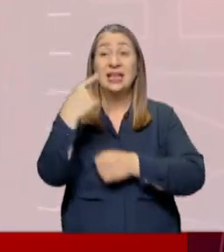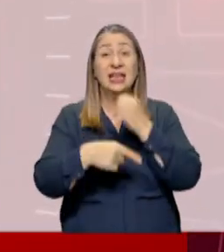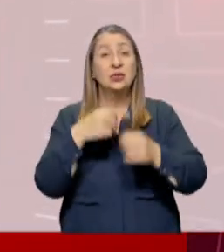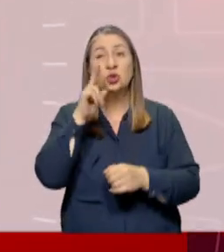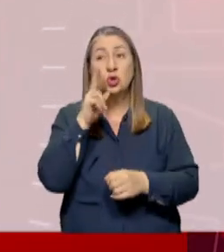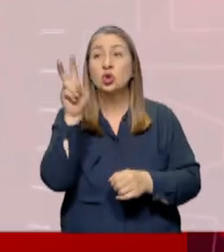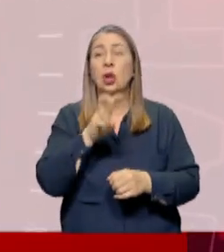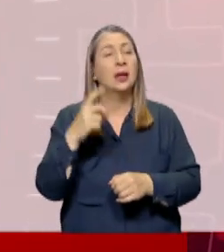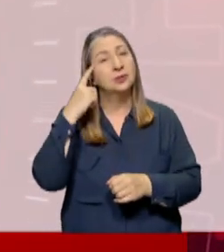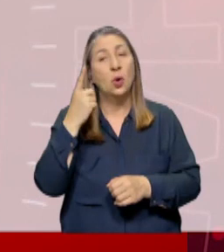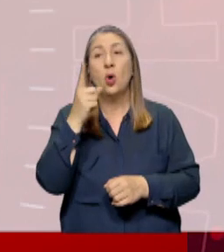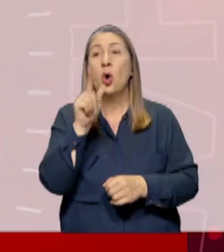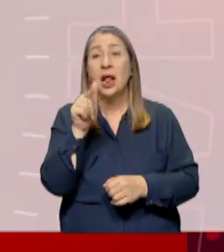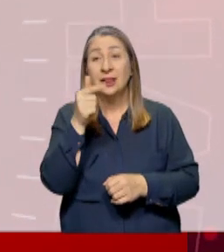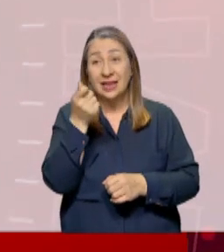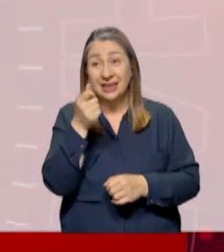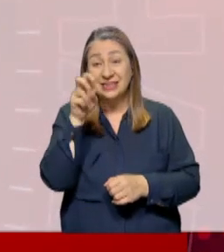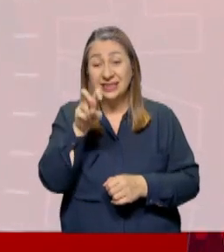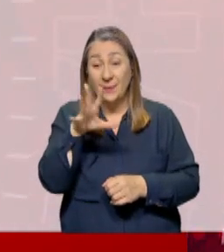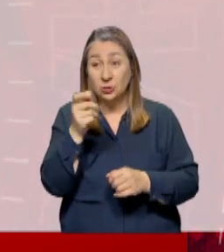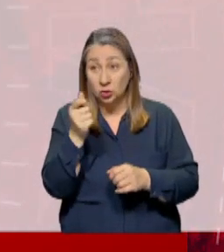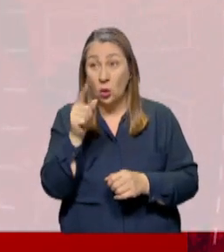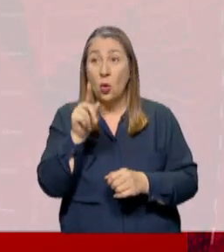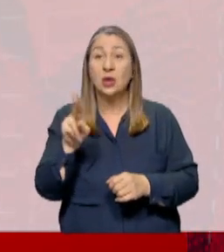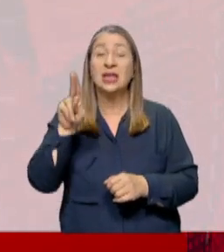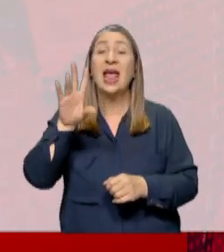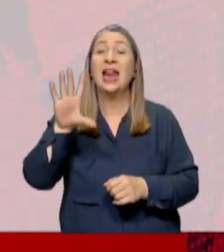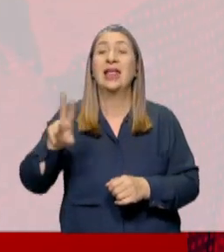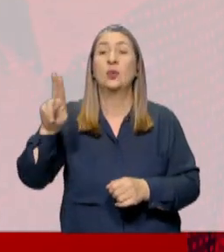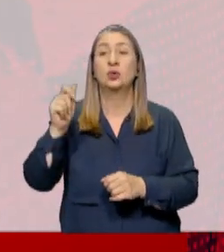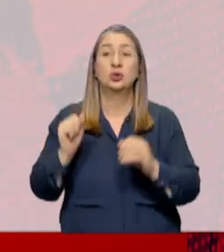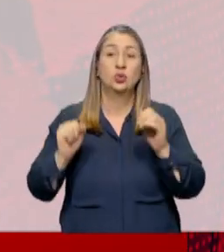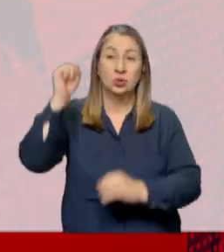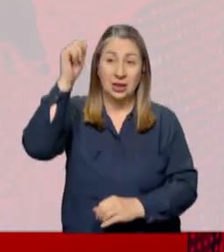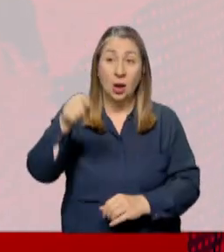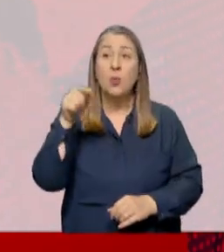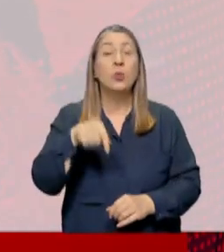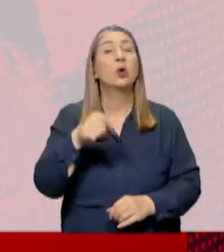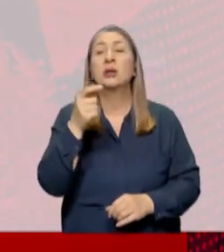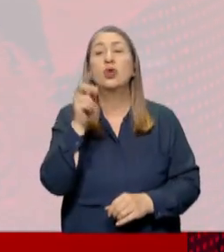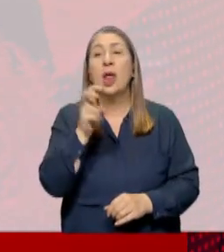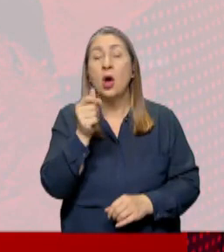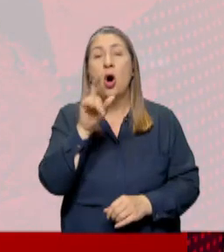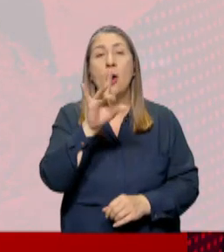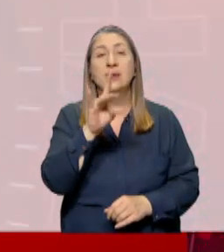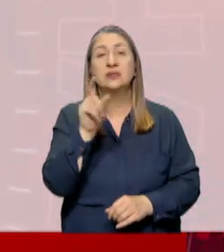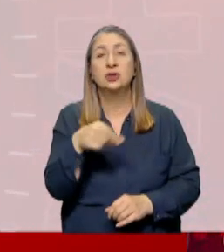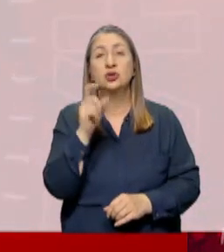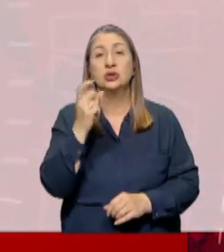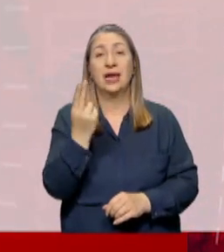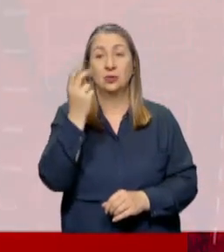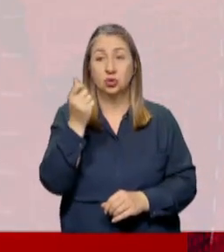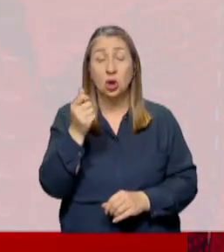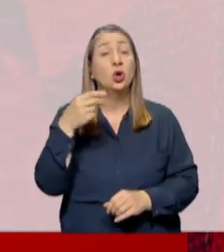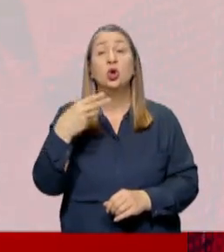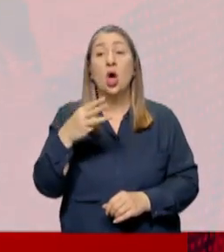dolar beklentisi 16 lira 85 kuruştan 17 lira 57 kuruşa yükseldi. Bugün dolar 15 lira 97 kuruşu. Euro